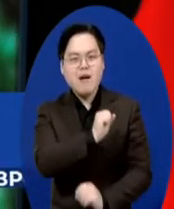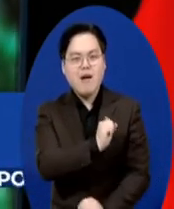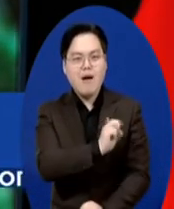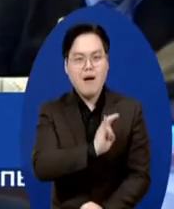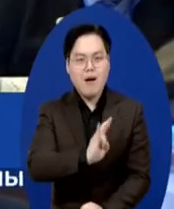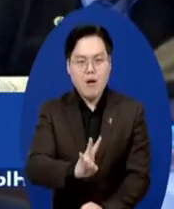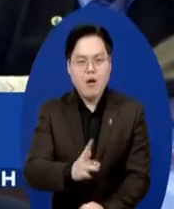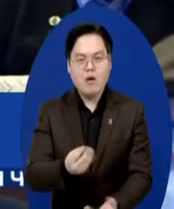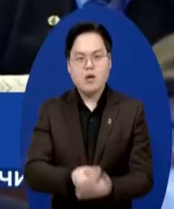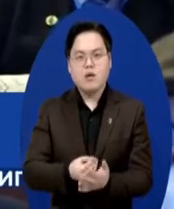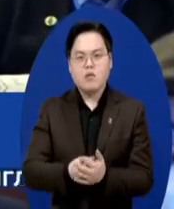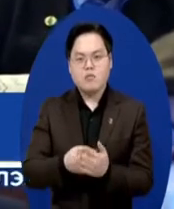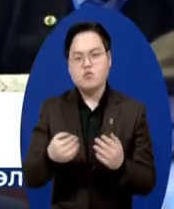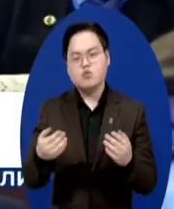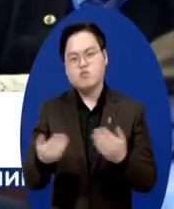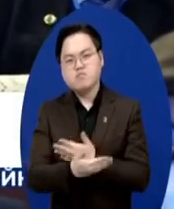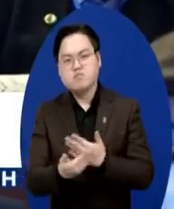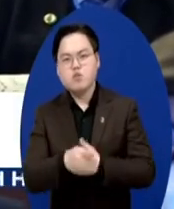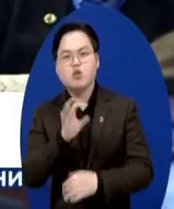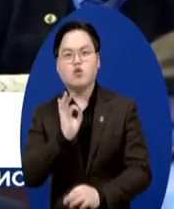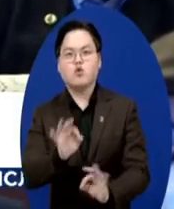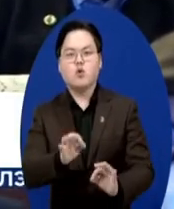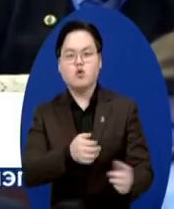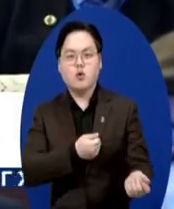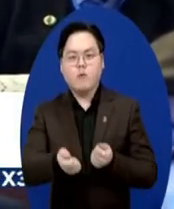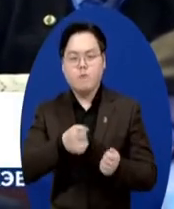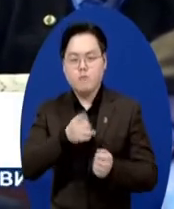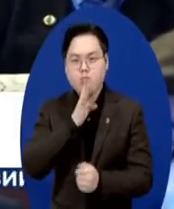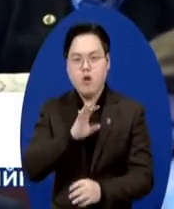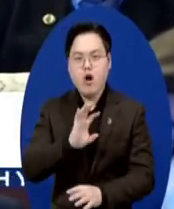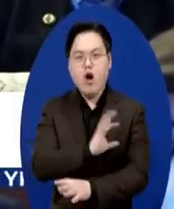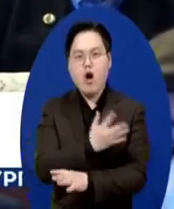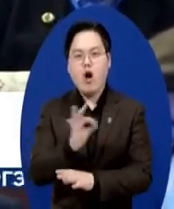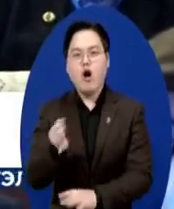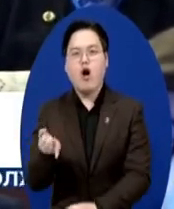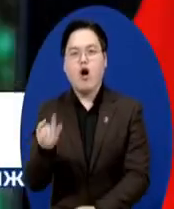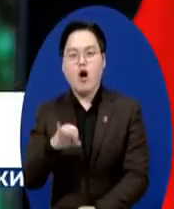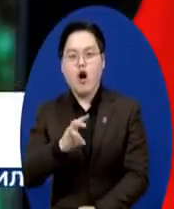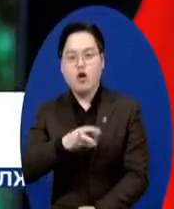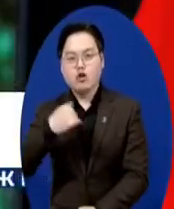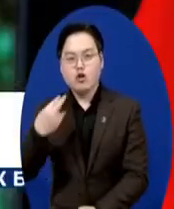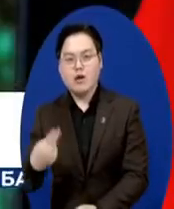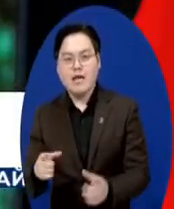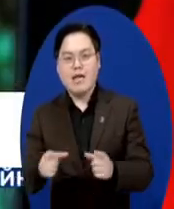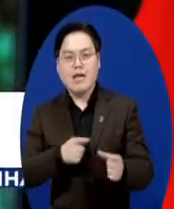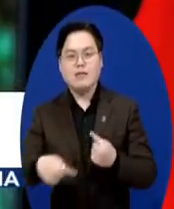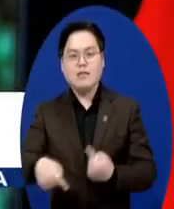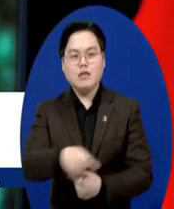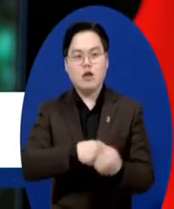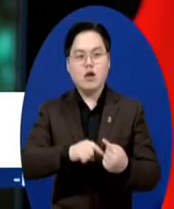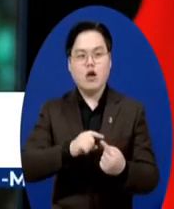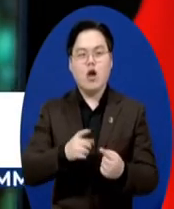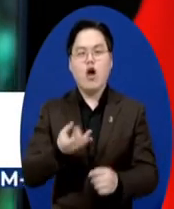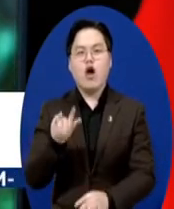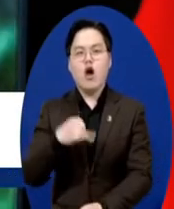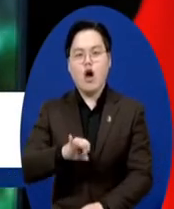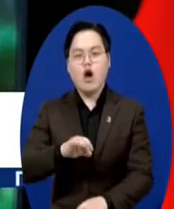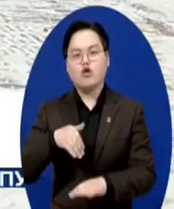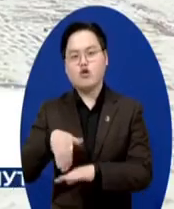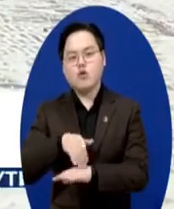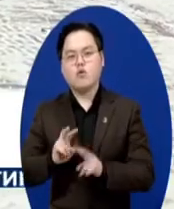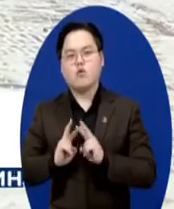нөхрөлийн бэлтгэсэн модны нийлүүлэлтээр менежментийг бүрдүүлэх, ой нөөцийг эдийн засгийн эргэлтэнд оруулан ой доктортой менежментийг